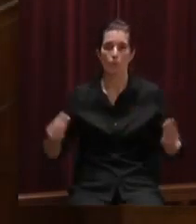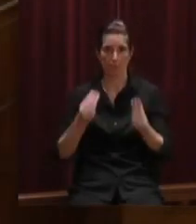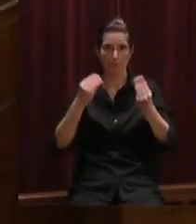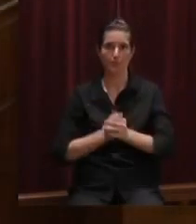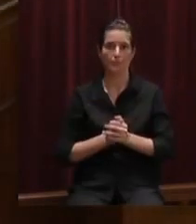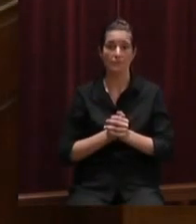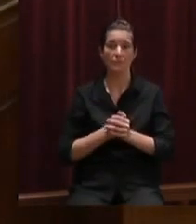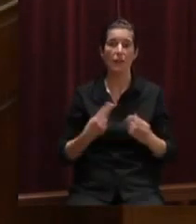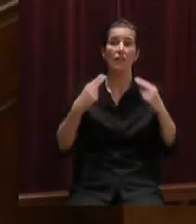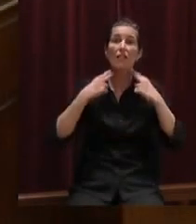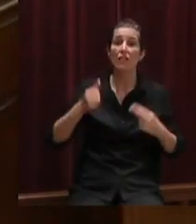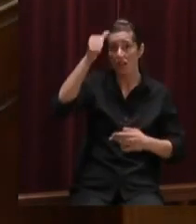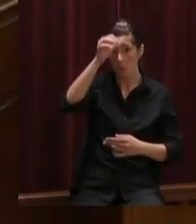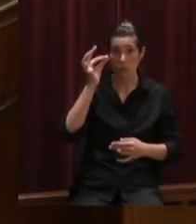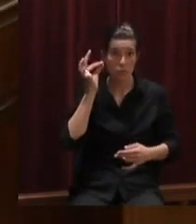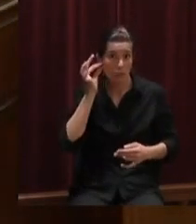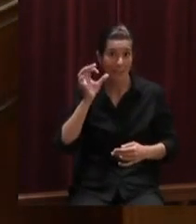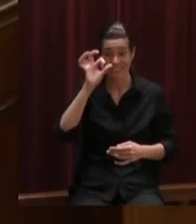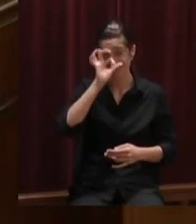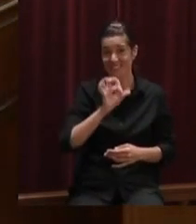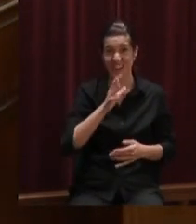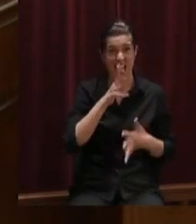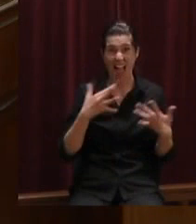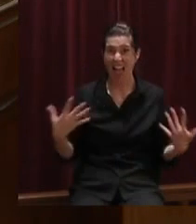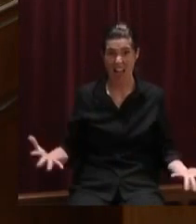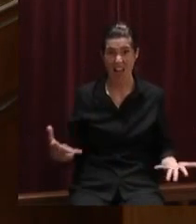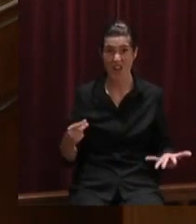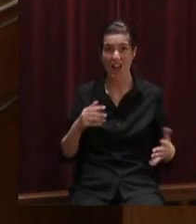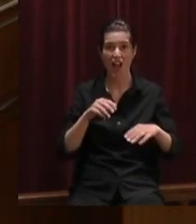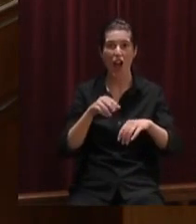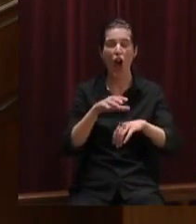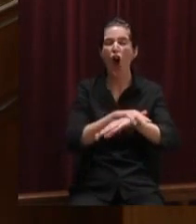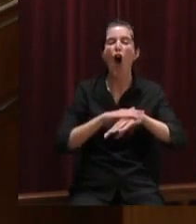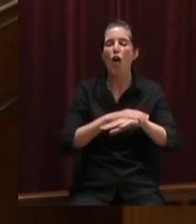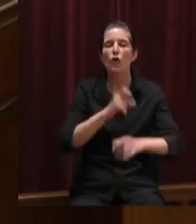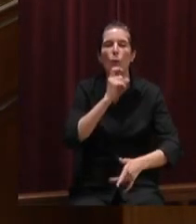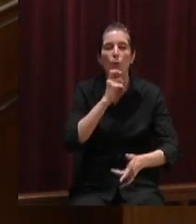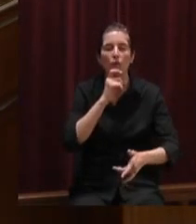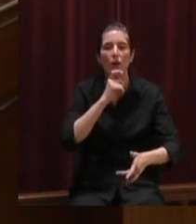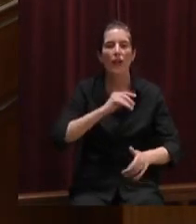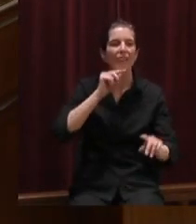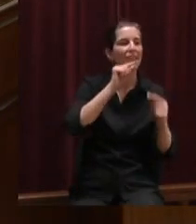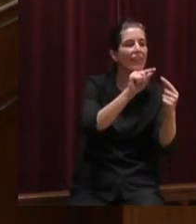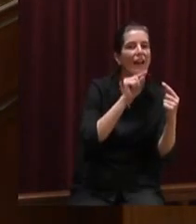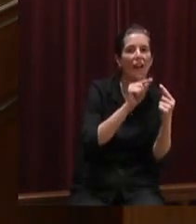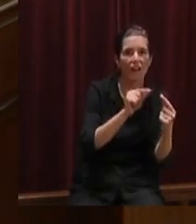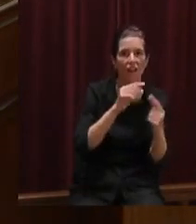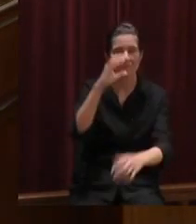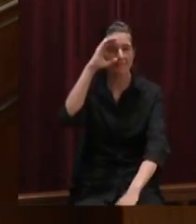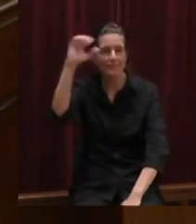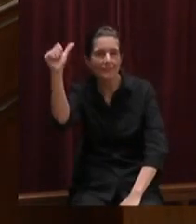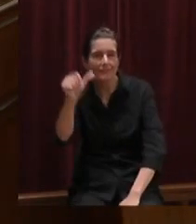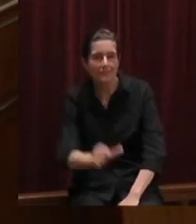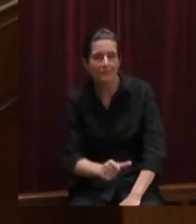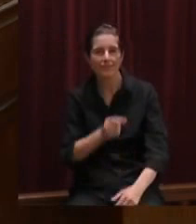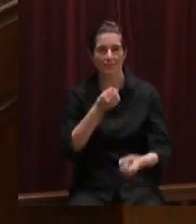al segle XXI només es pot governar d'una manera, des del diàleg i l'escolta activa, i aquesta ha estat i tornarà a ser la manera